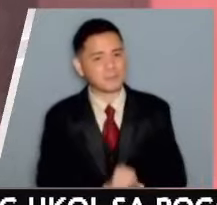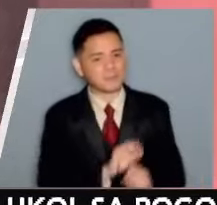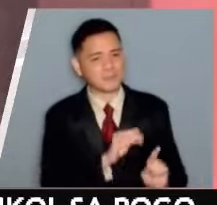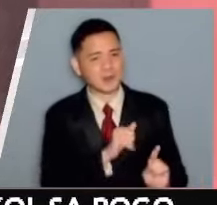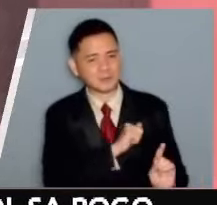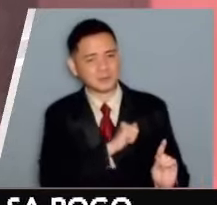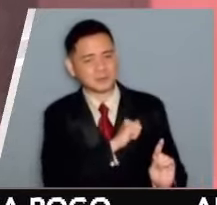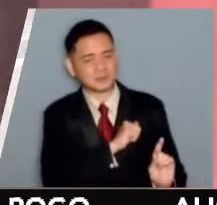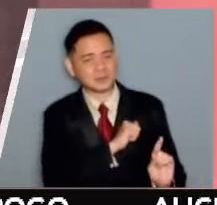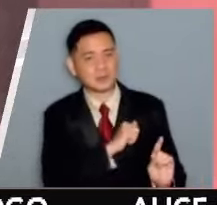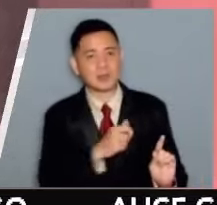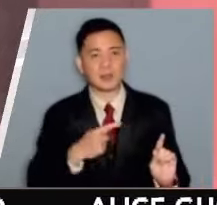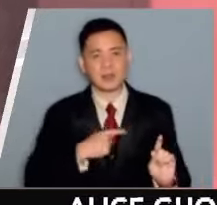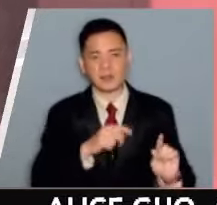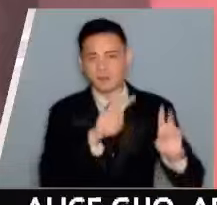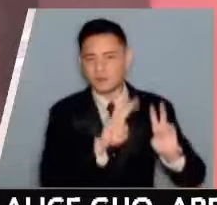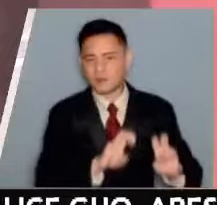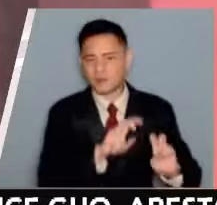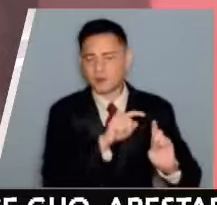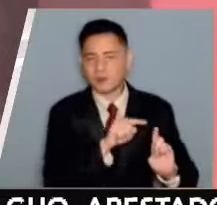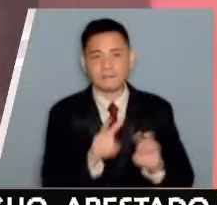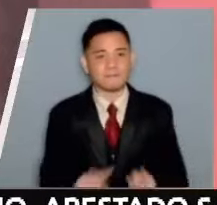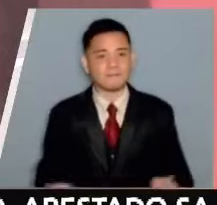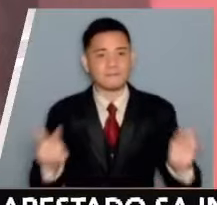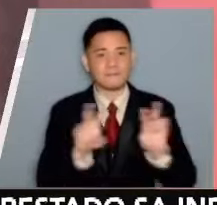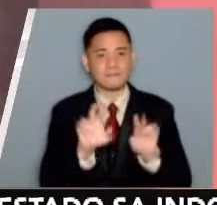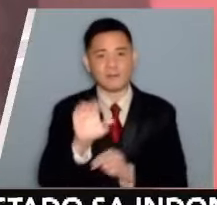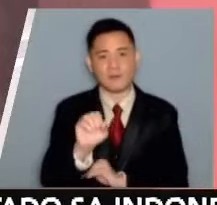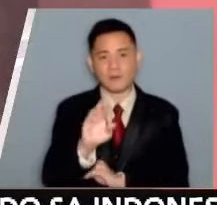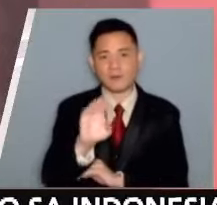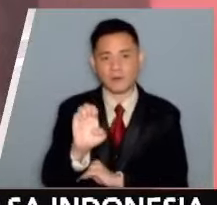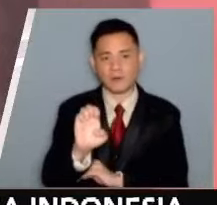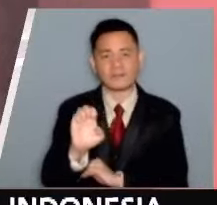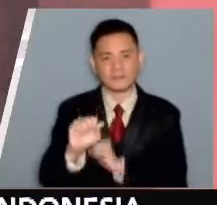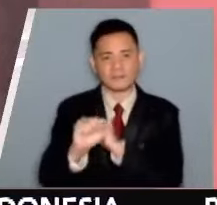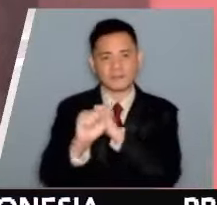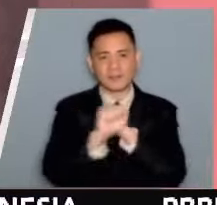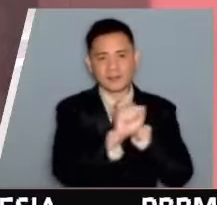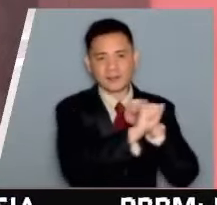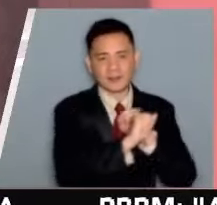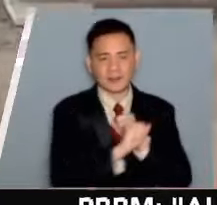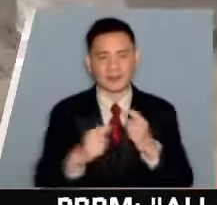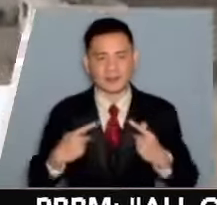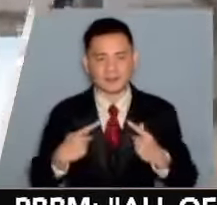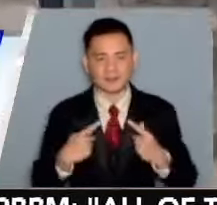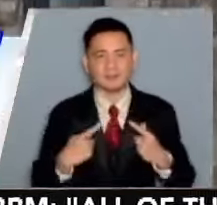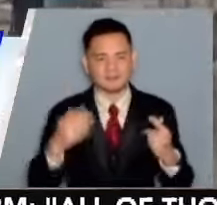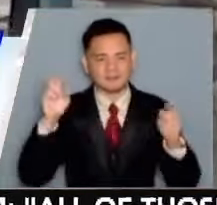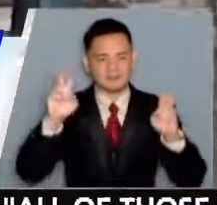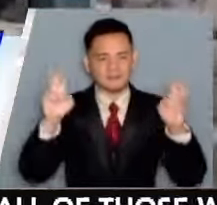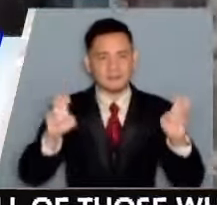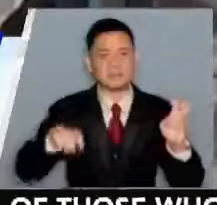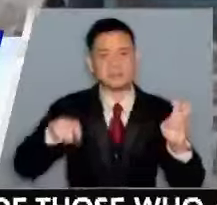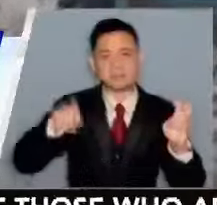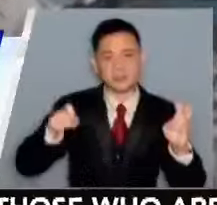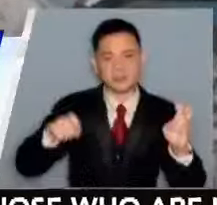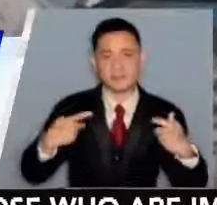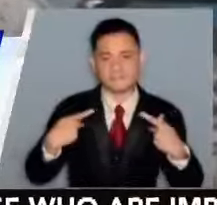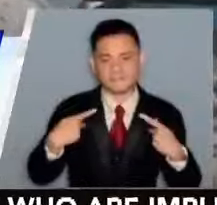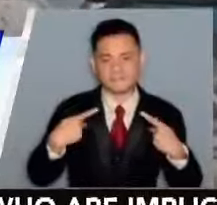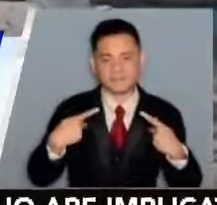core values sa advocacy campaign ng GMA Network na Dapat Ganito, Kapuso. Ang kwento ng pagiging masayahin ng mga